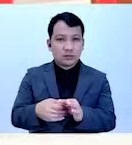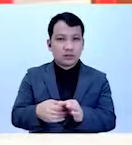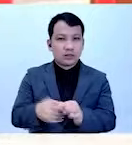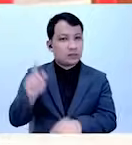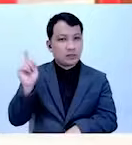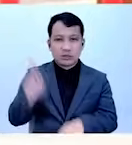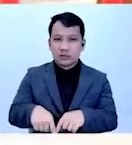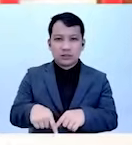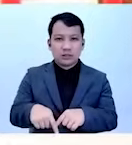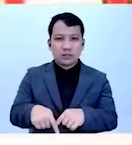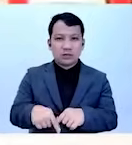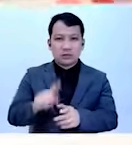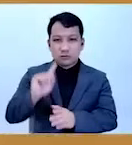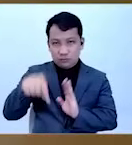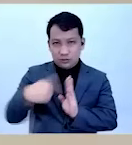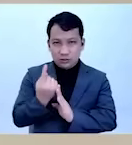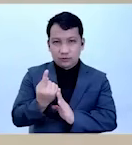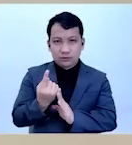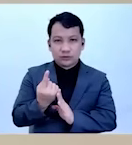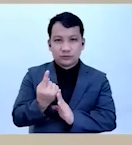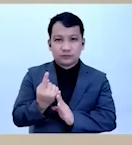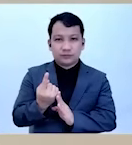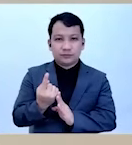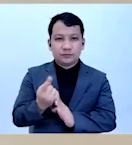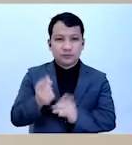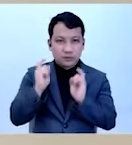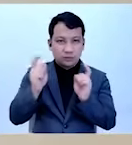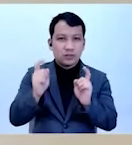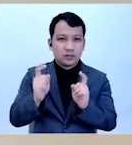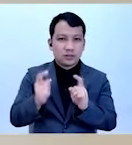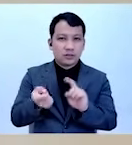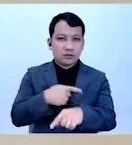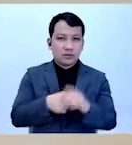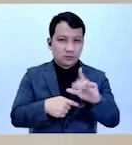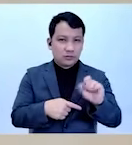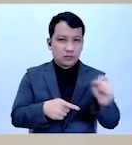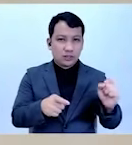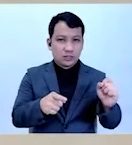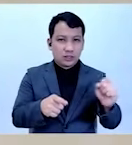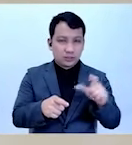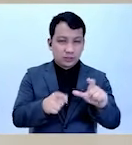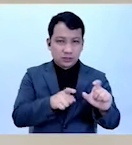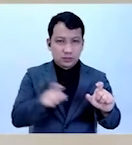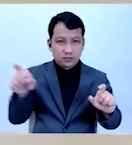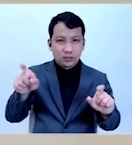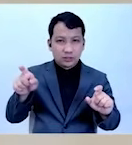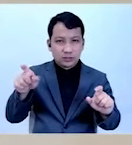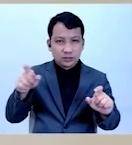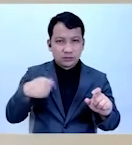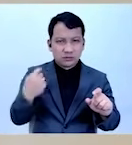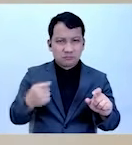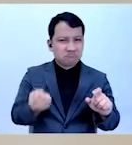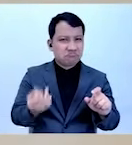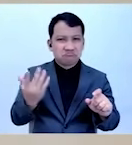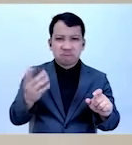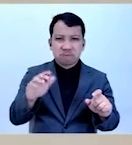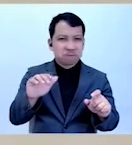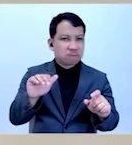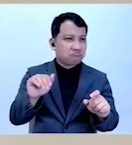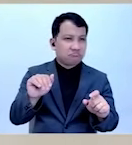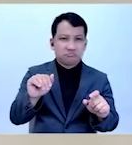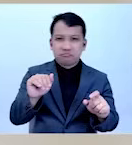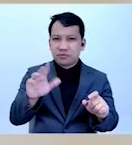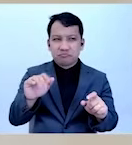yan aabot ng isang oras. Now, from Calax to Tagaytay Rotonda, it will estimated